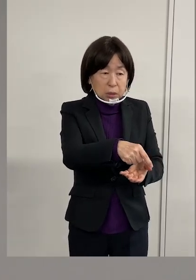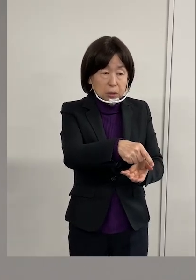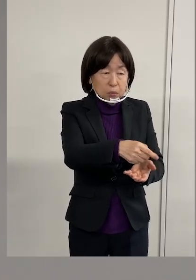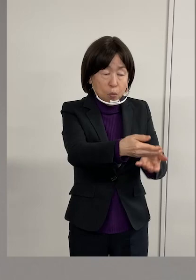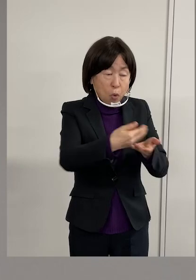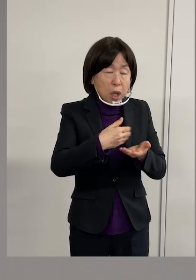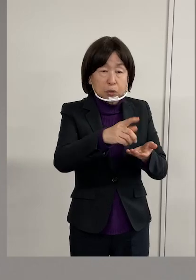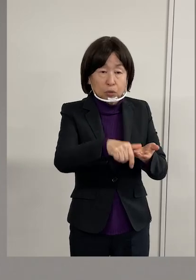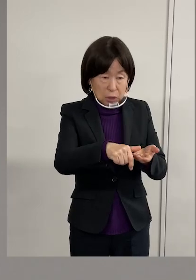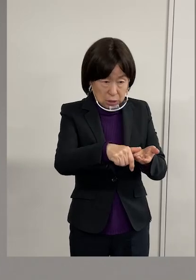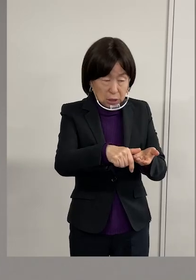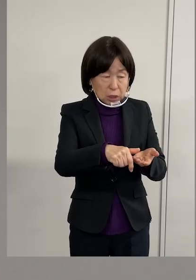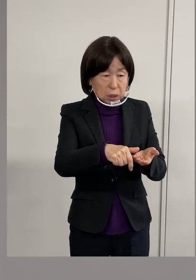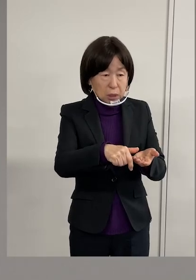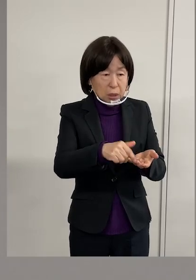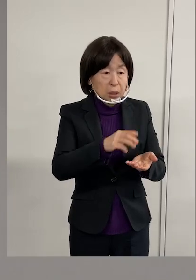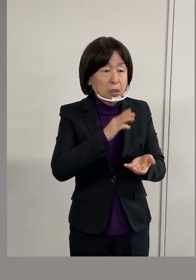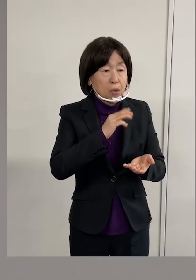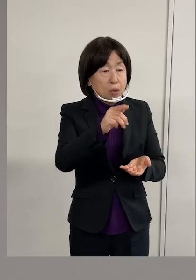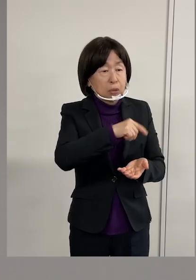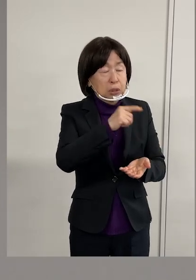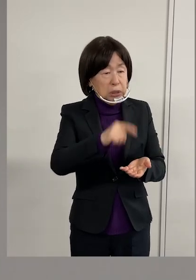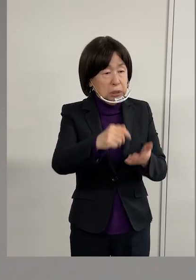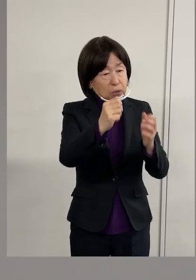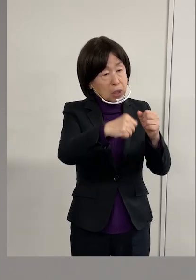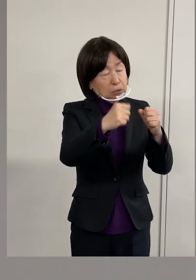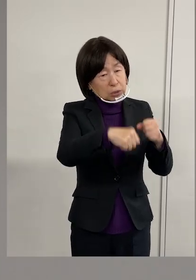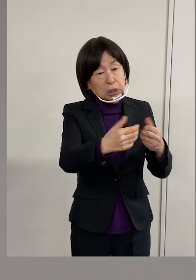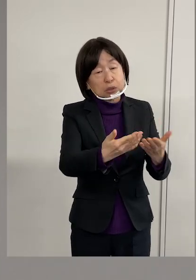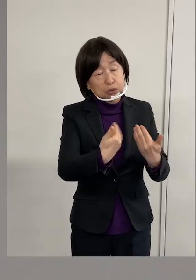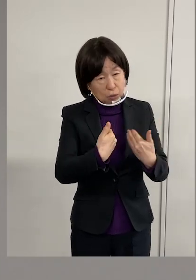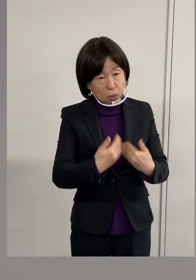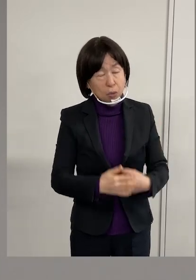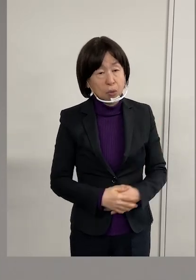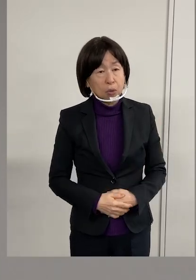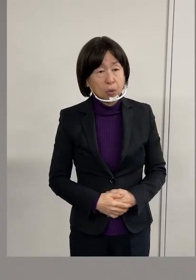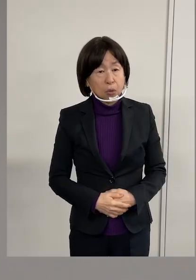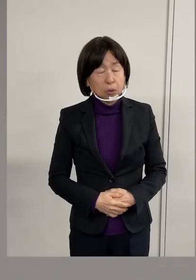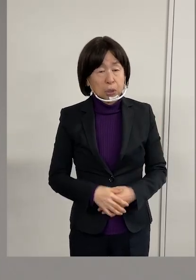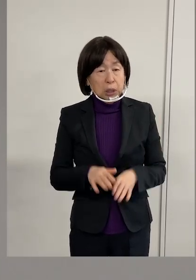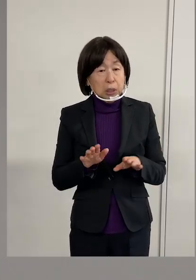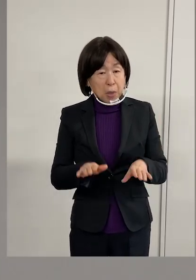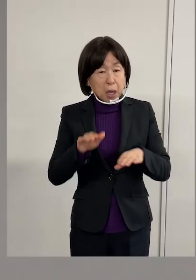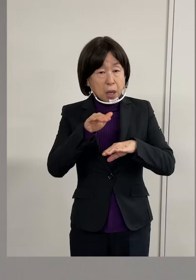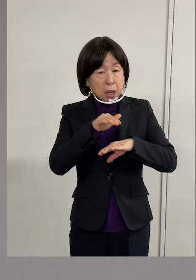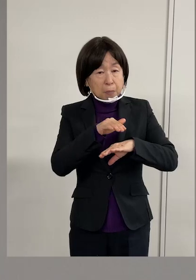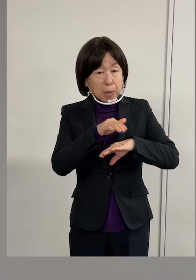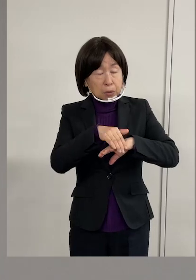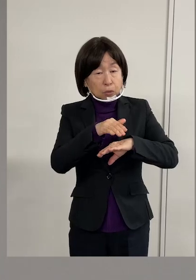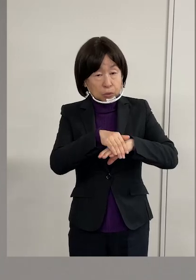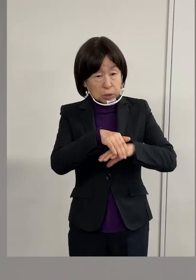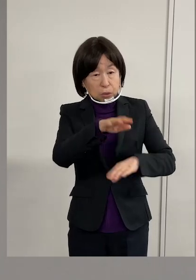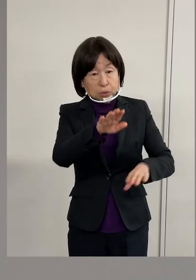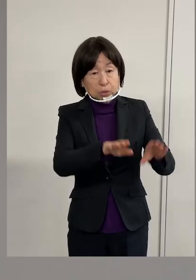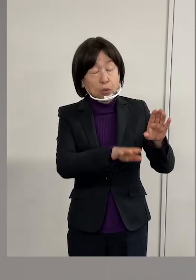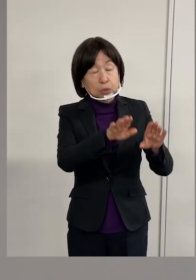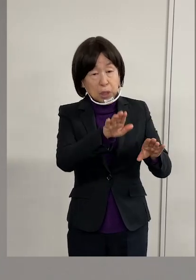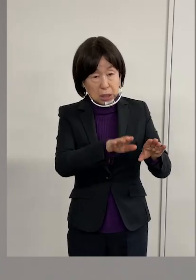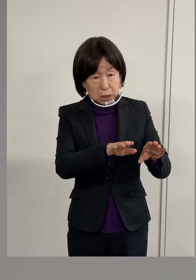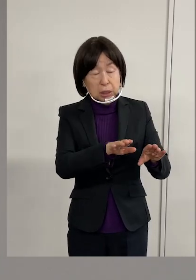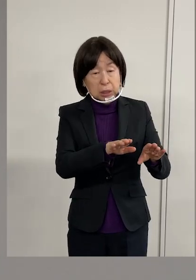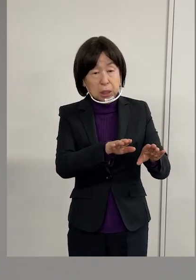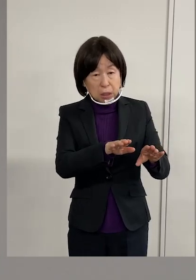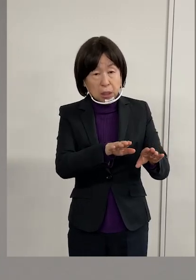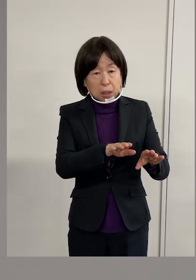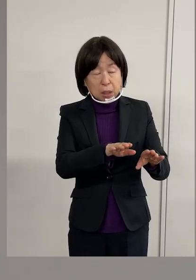ますので、今例えば窓口がどのくらい混んでるかというのを、一定リアルタイムで分かるように